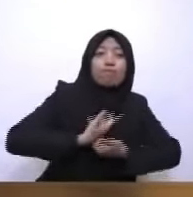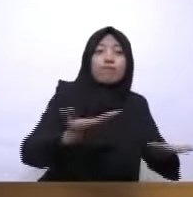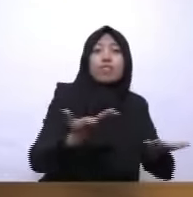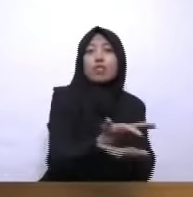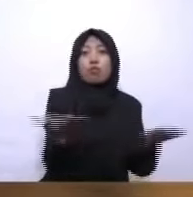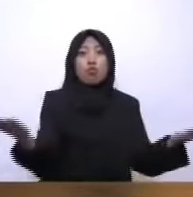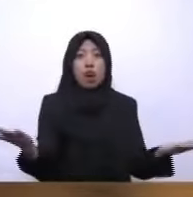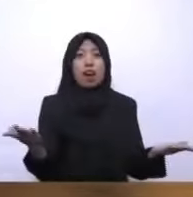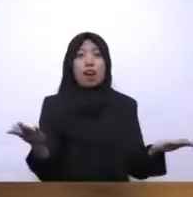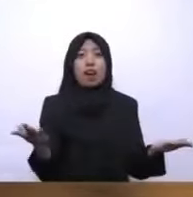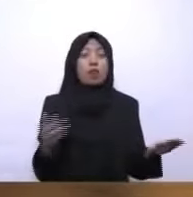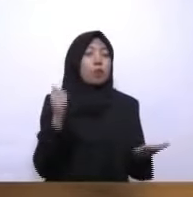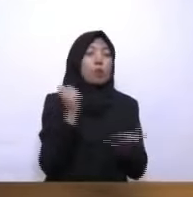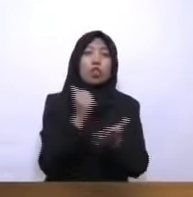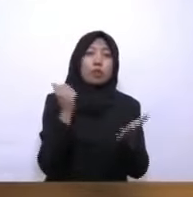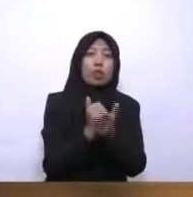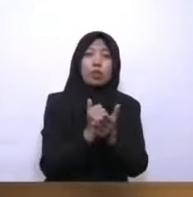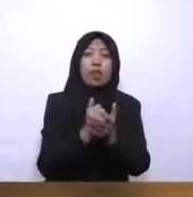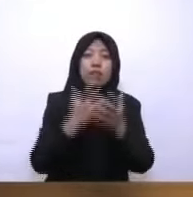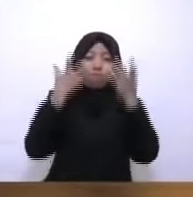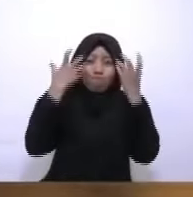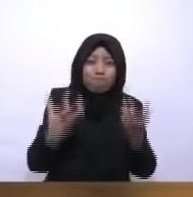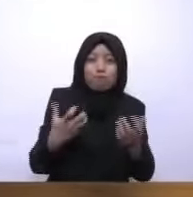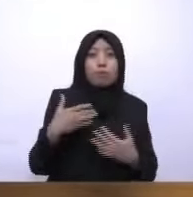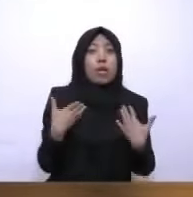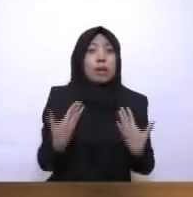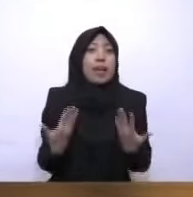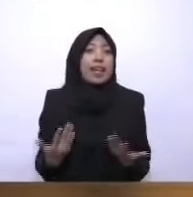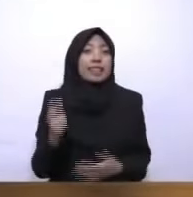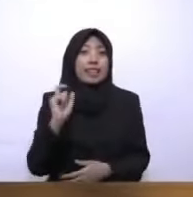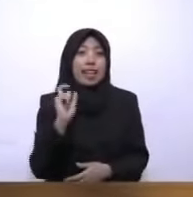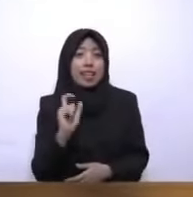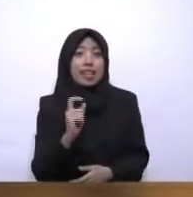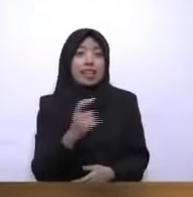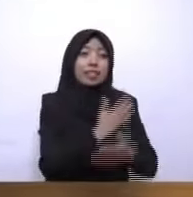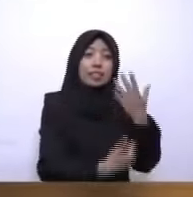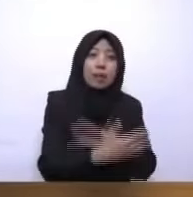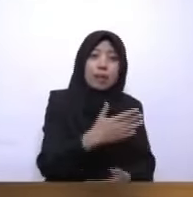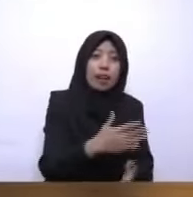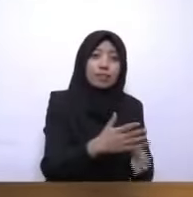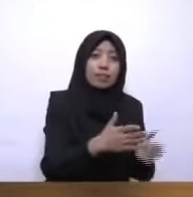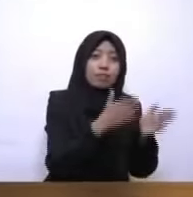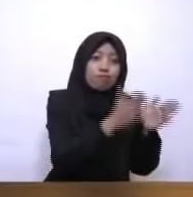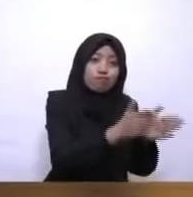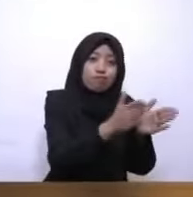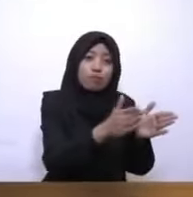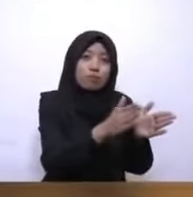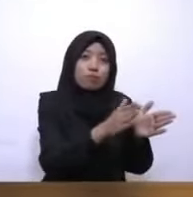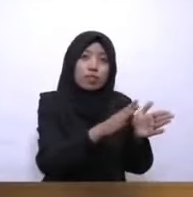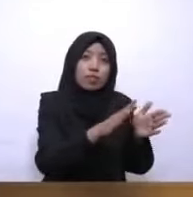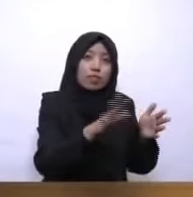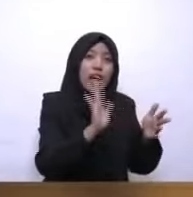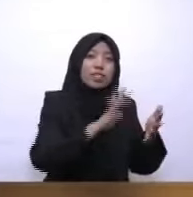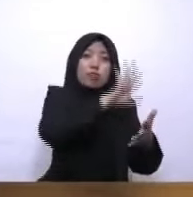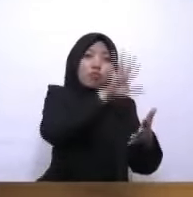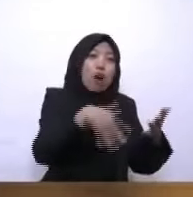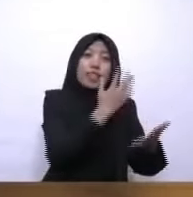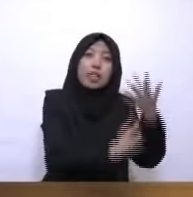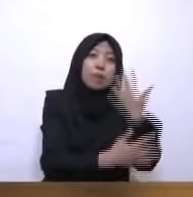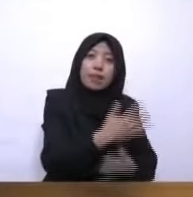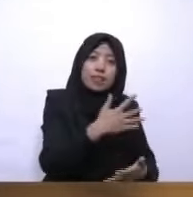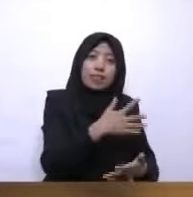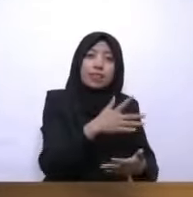akan kompleks sekali. Jadi apakah ada baiknya tidak untuk disabilitas tertentu di sekolah tertentu, tidak semua disabilitas dilayani